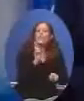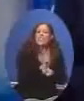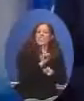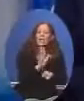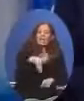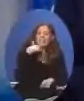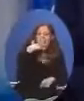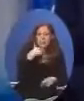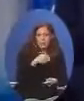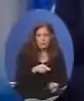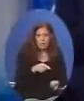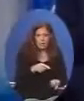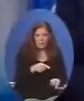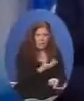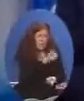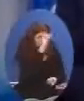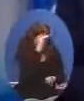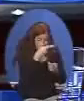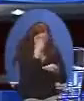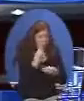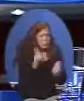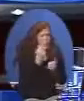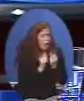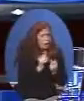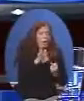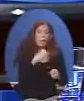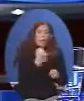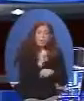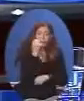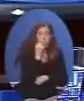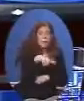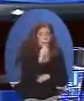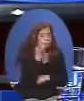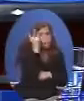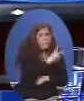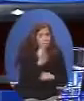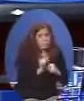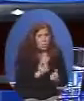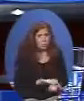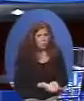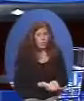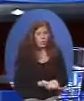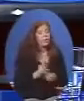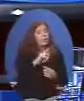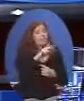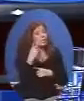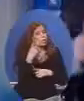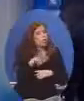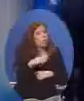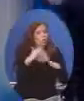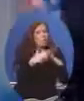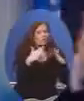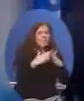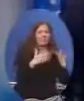נזהרים מספיק בעניין הזה. לקחת ילד מעורב זה דבר מאוד מאוד קשה. גם העובדים הסוציאליים אומרים שהם מבינים את הקושי שבזה. מצד שני, יש בתים שהם